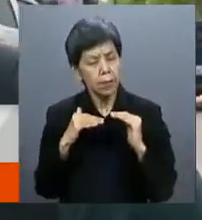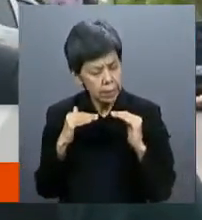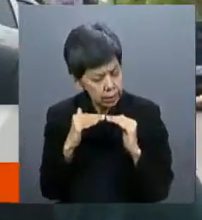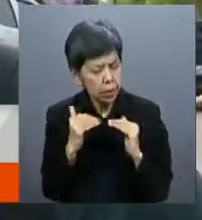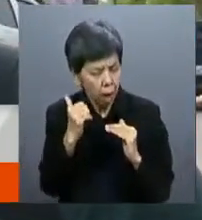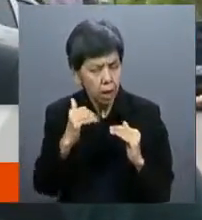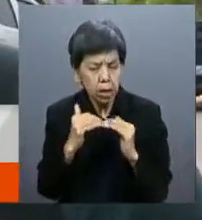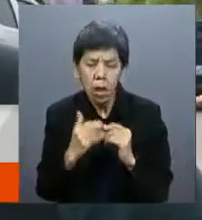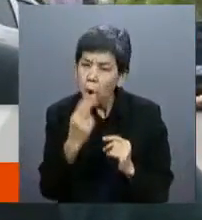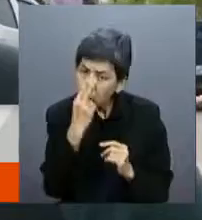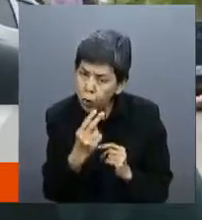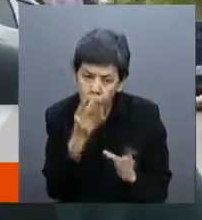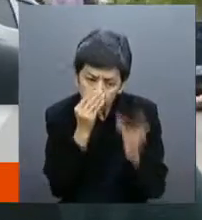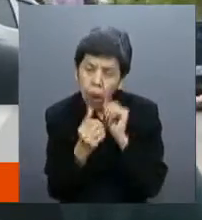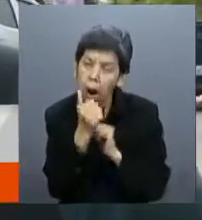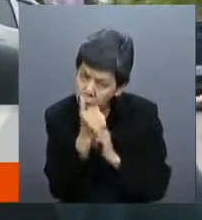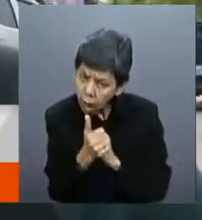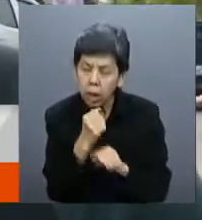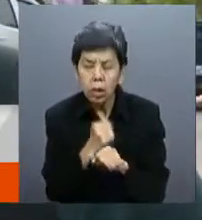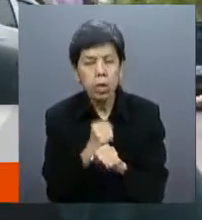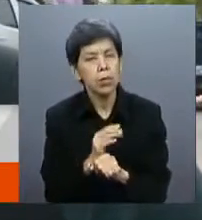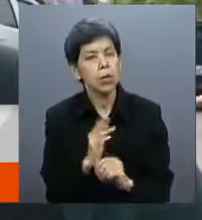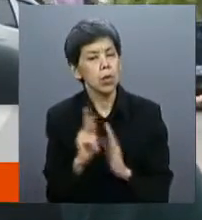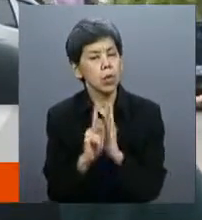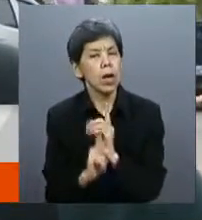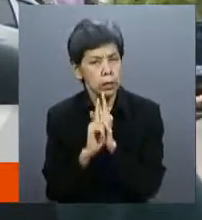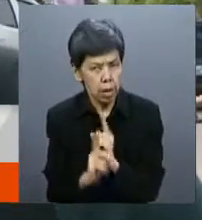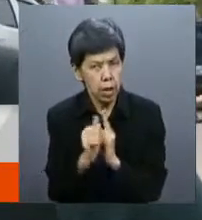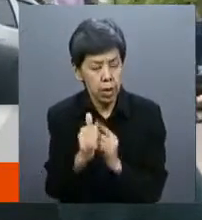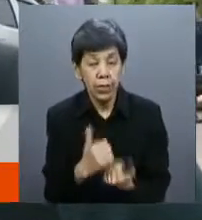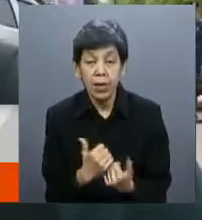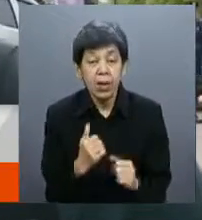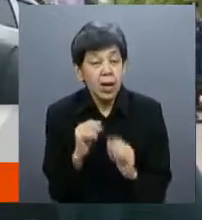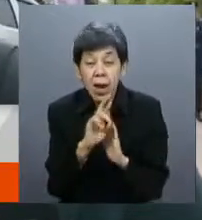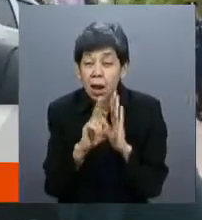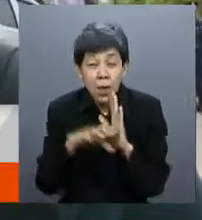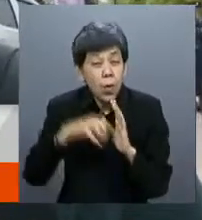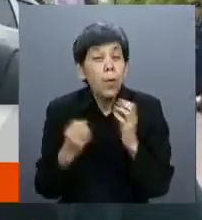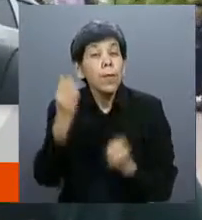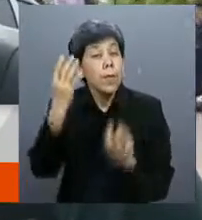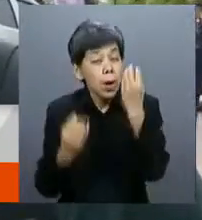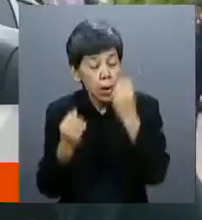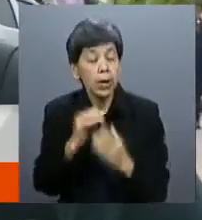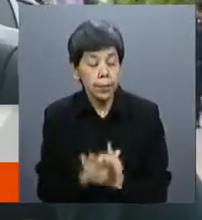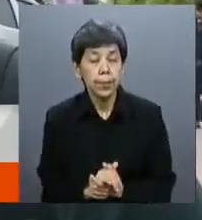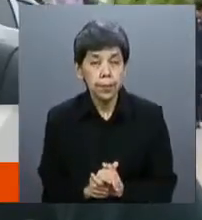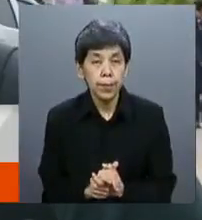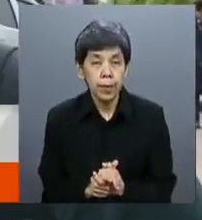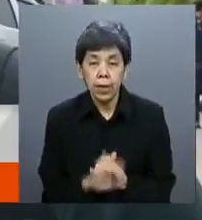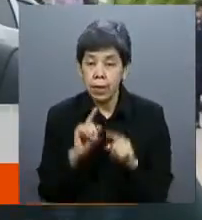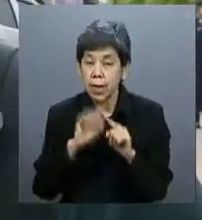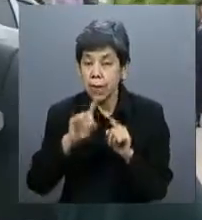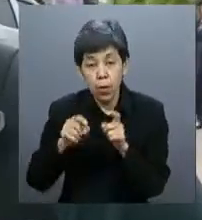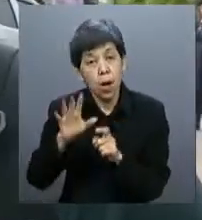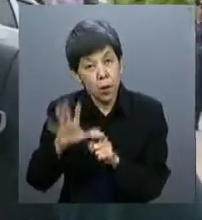จะเข้าร่วมเข้ารับฟังอย่างชอบธรรมนะครับเพราะว่าตามระเบียบของกรมป่าไม้ข้อ8วงเล็บ